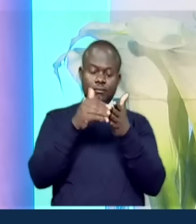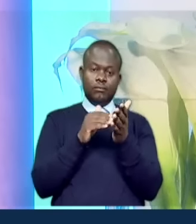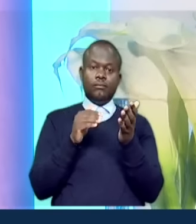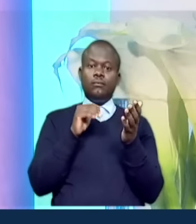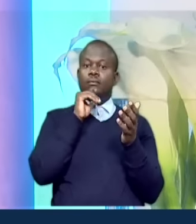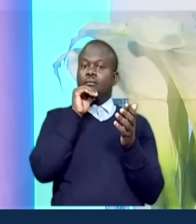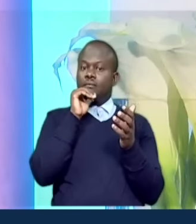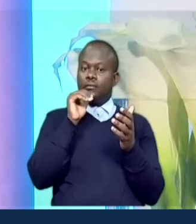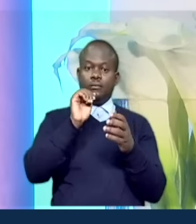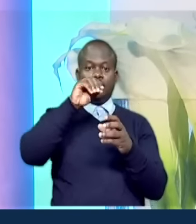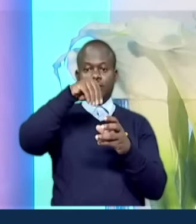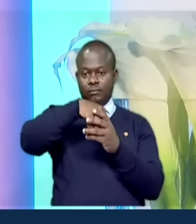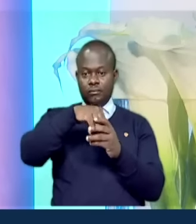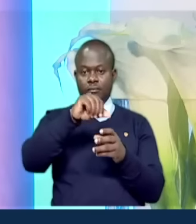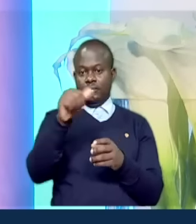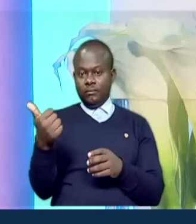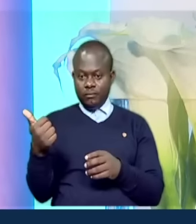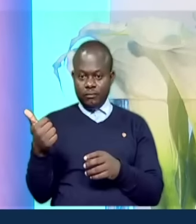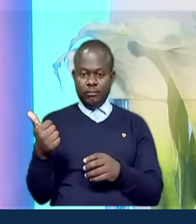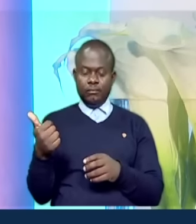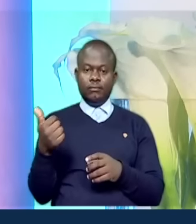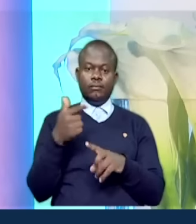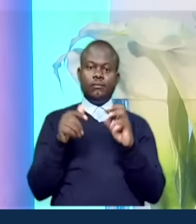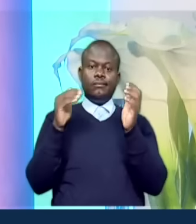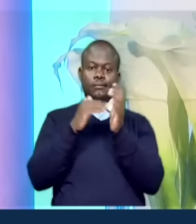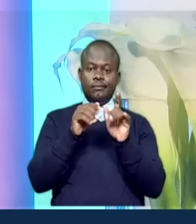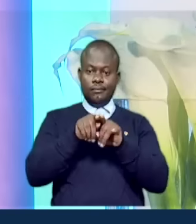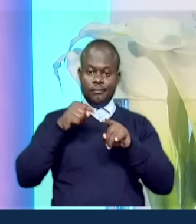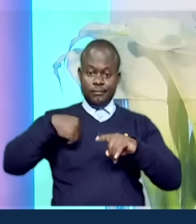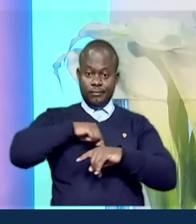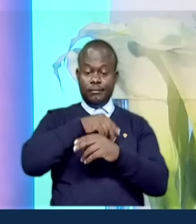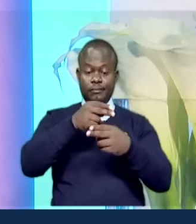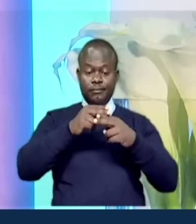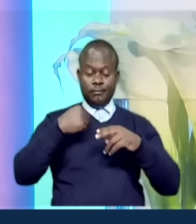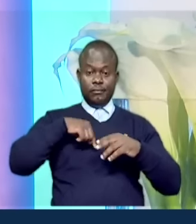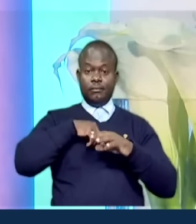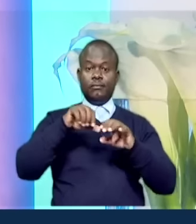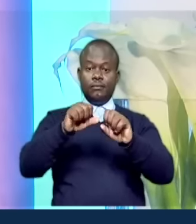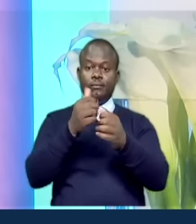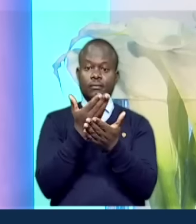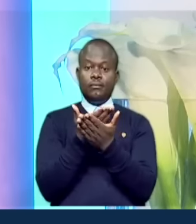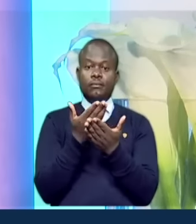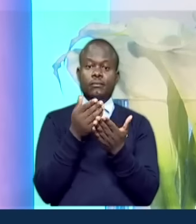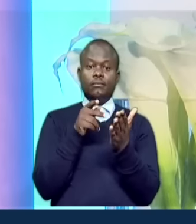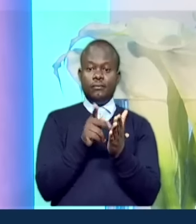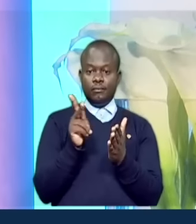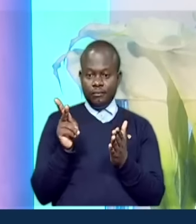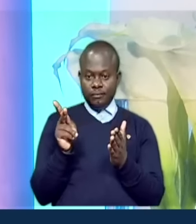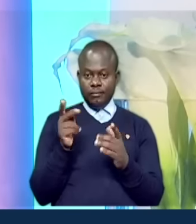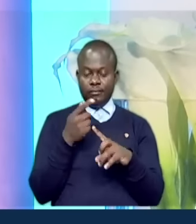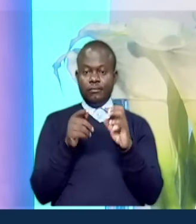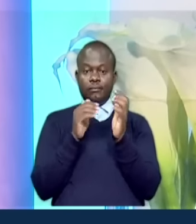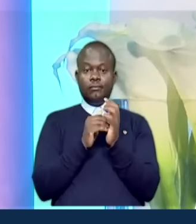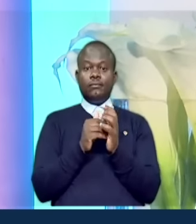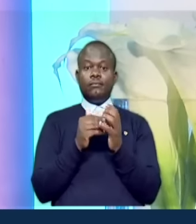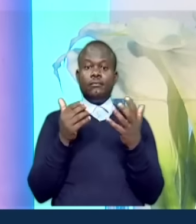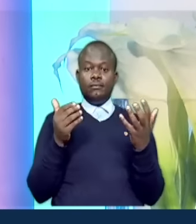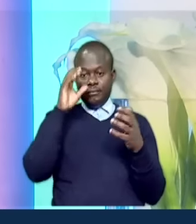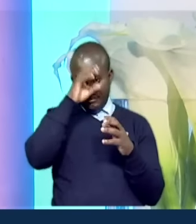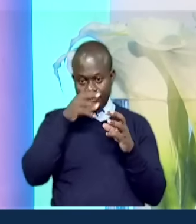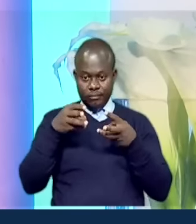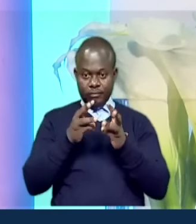ntabwo twayashyira mu bindi. Kandi natwe ni inguzanyo twafashe turishyura. Rero nta kuntu